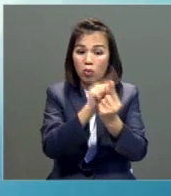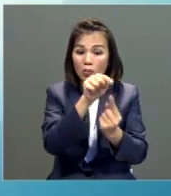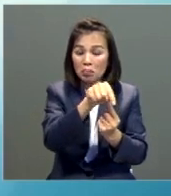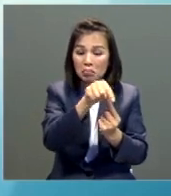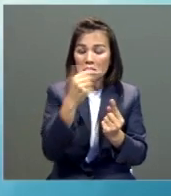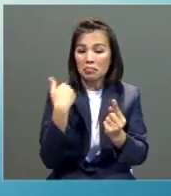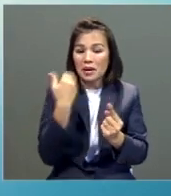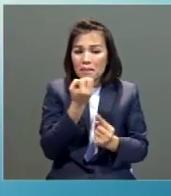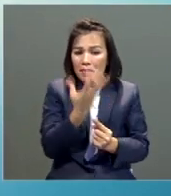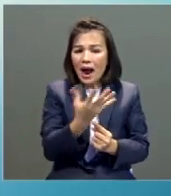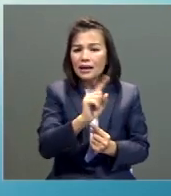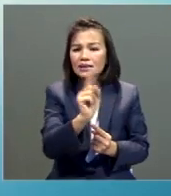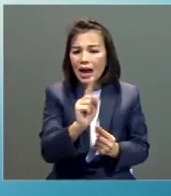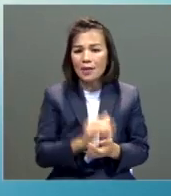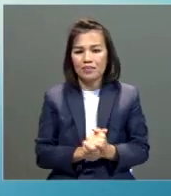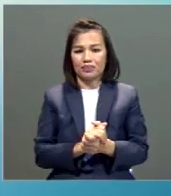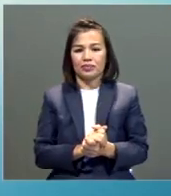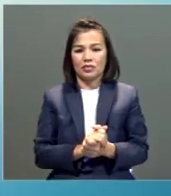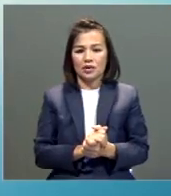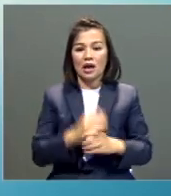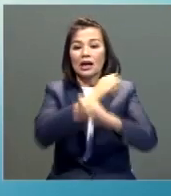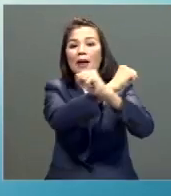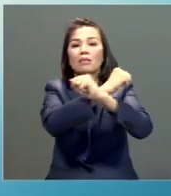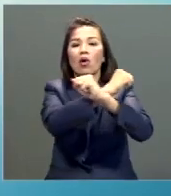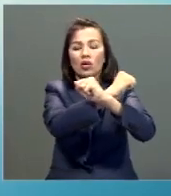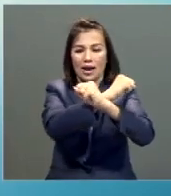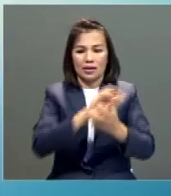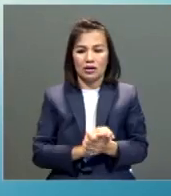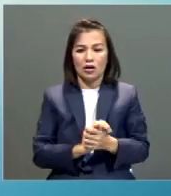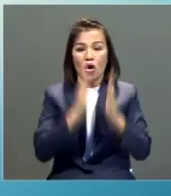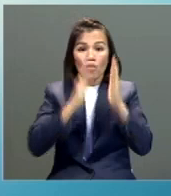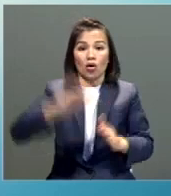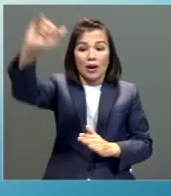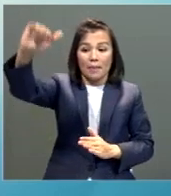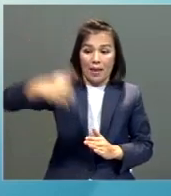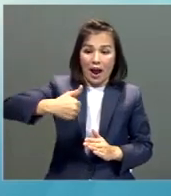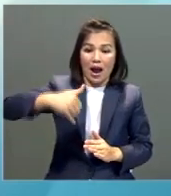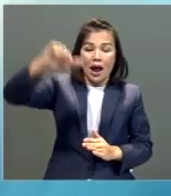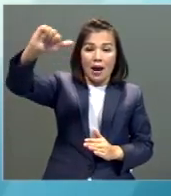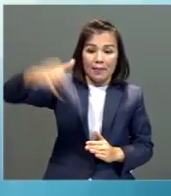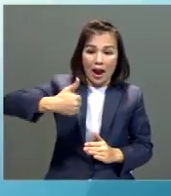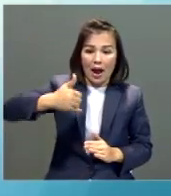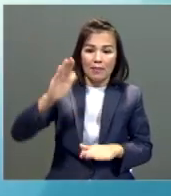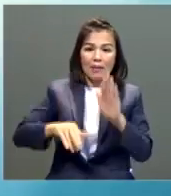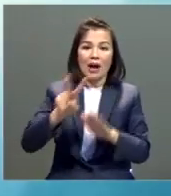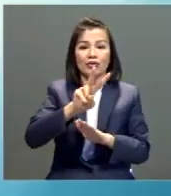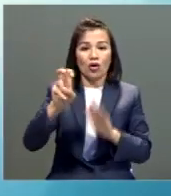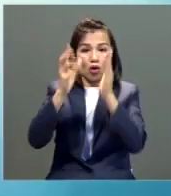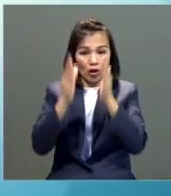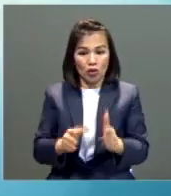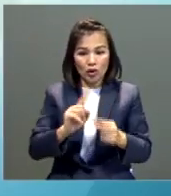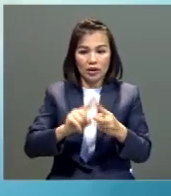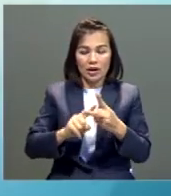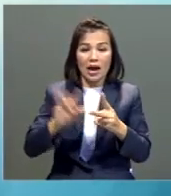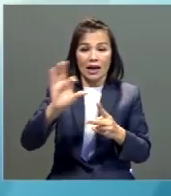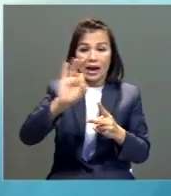ครับอันนี้พูดง่ายๆคือตั้งรับนะครับมีคนเดินเข้ามาหาเราบางช่วงก็200กว่าคนบางช่วงก็